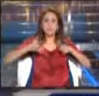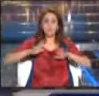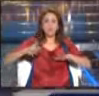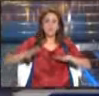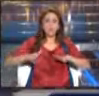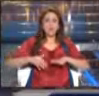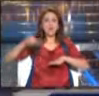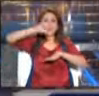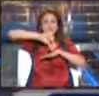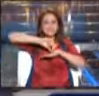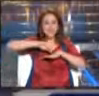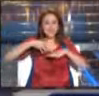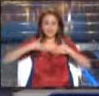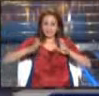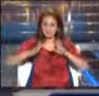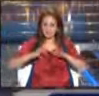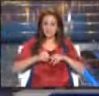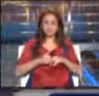للملاعب، للأندية،